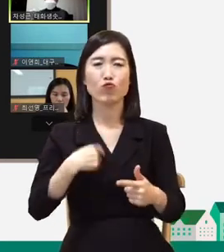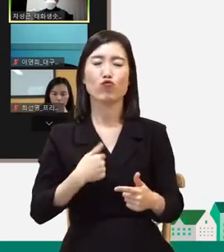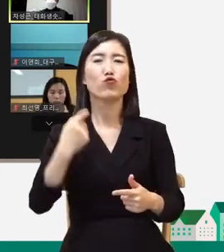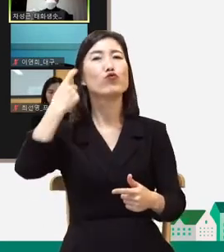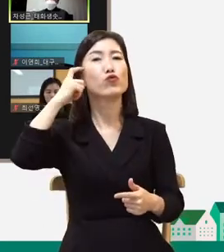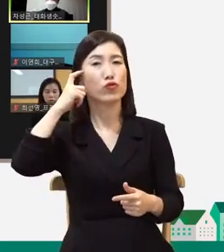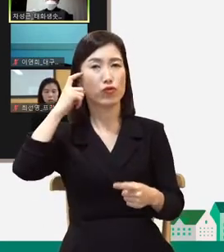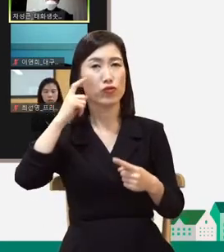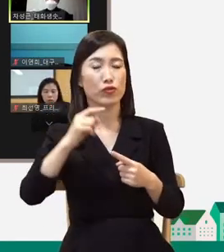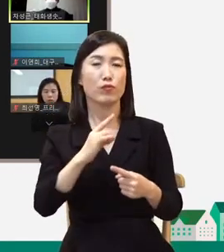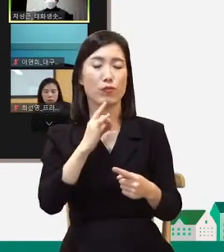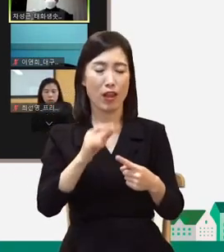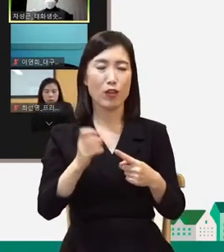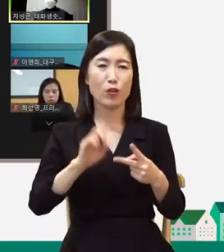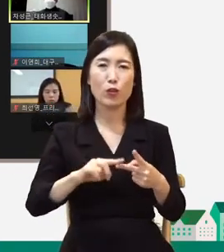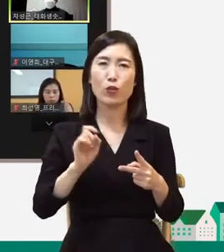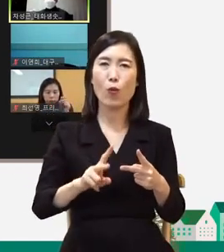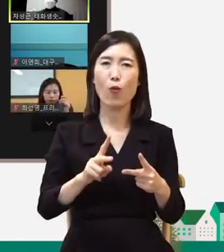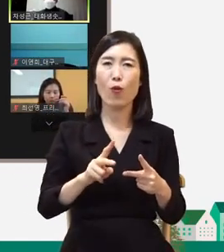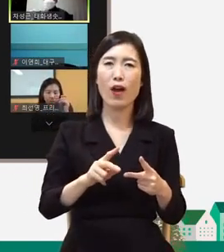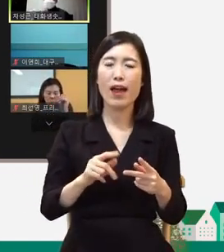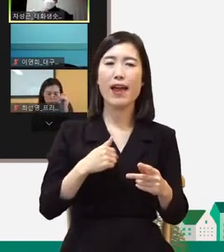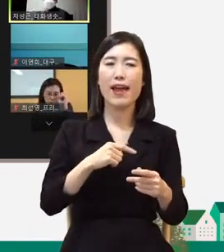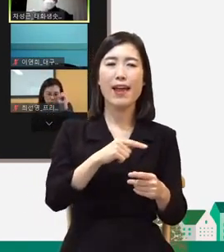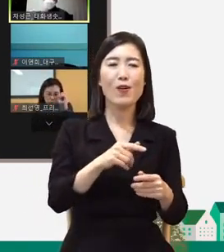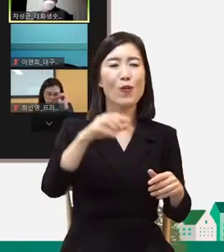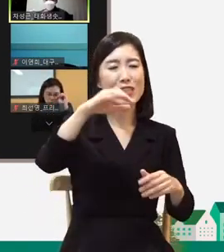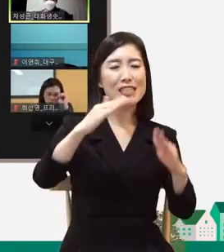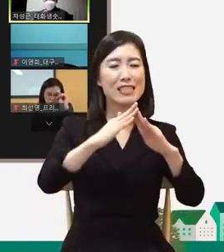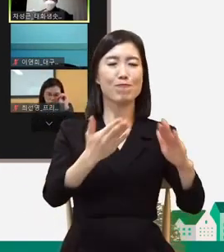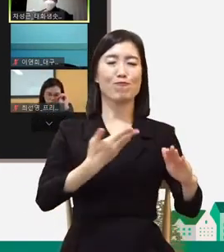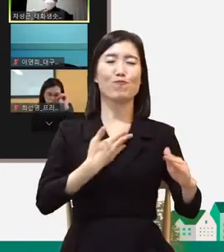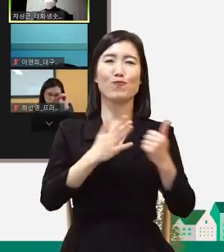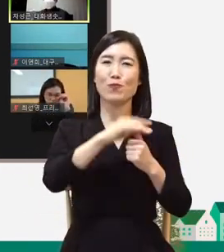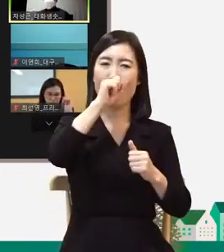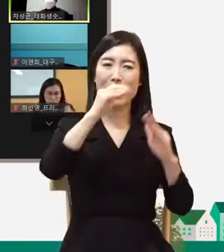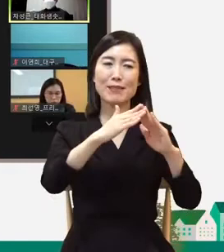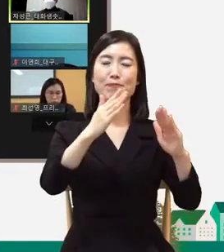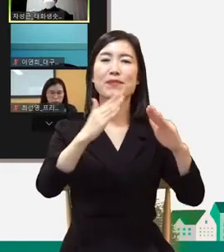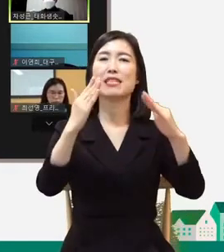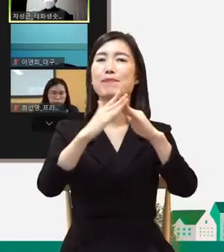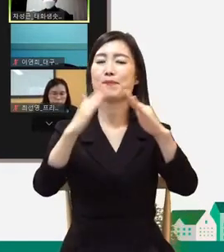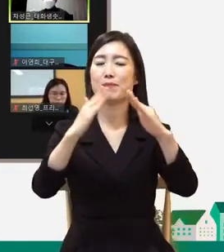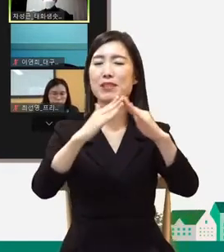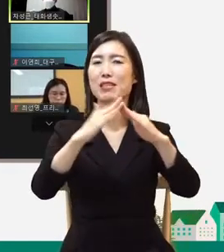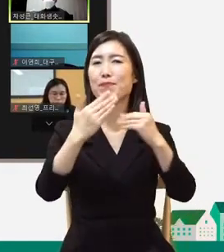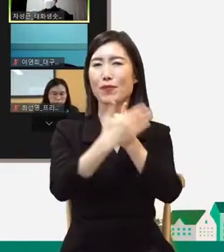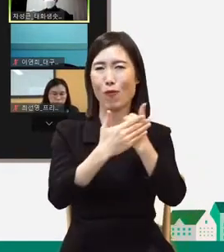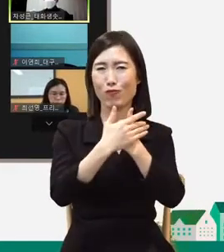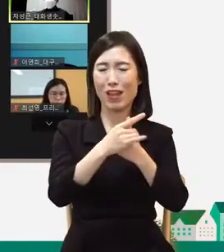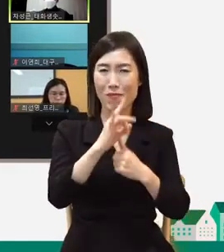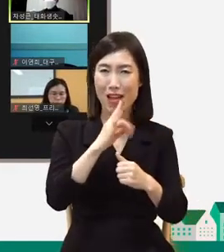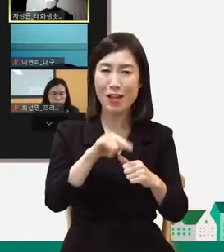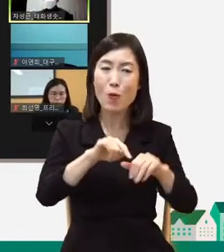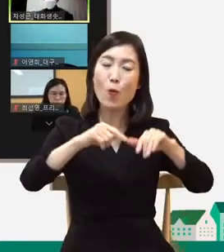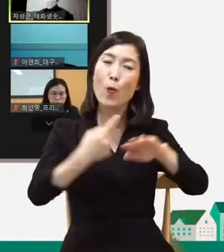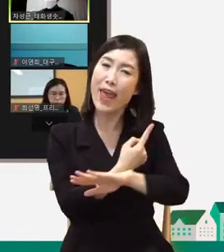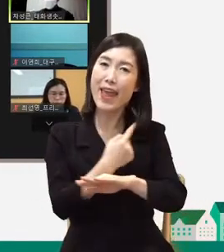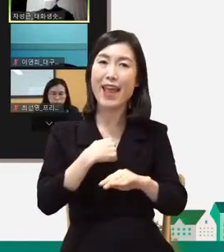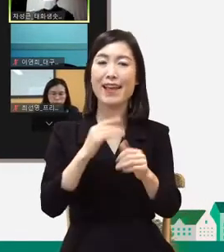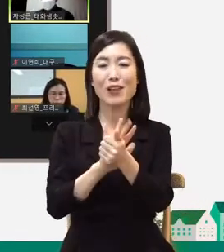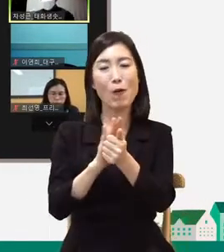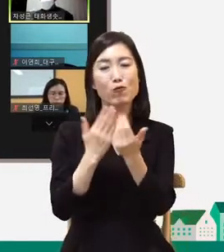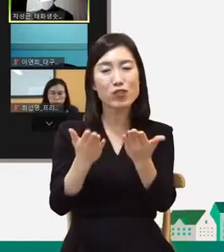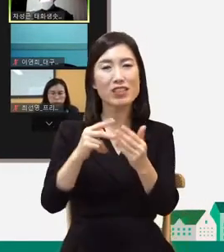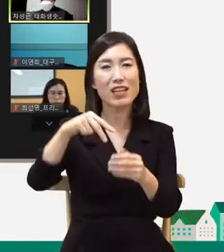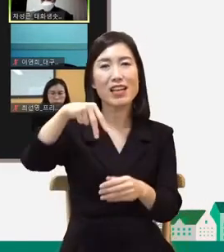같아요. 제공된 서비스에 대한 내용은 많이 없었어서 뭐 그렇다고 제가 선생님 그거 말고 제가 제공해드린 서비스 중에